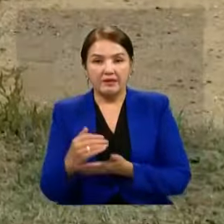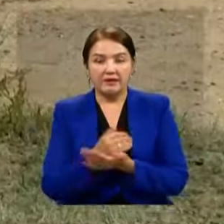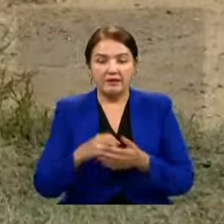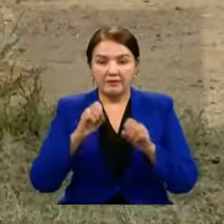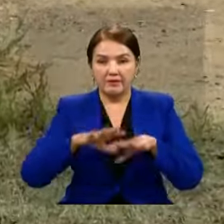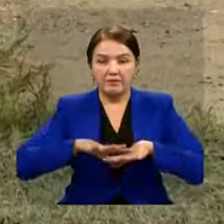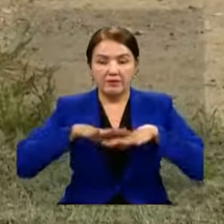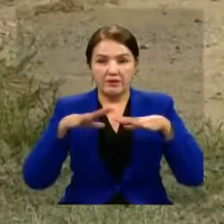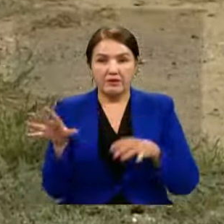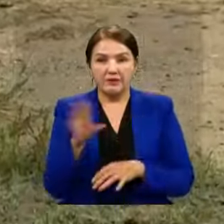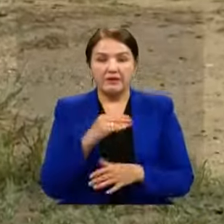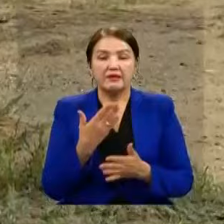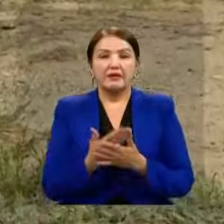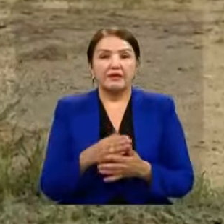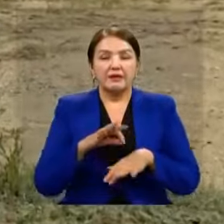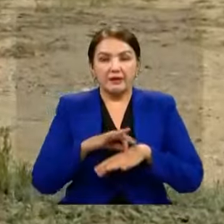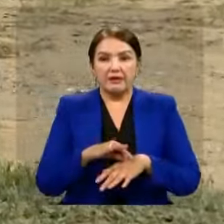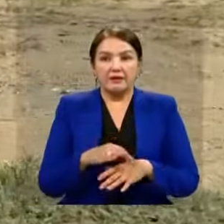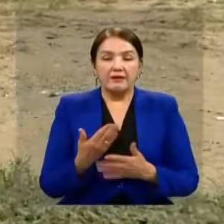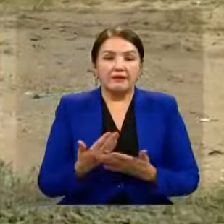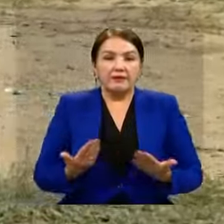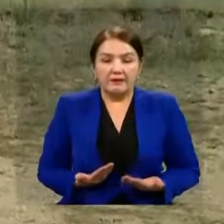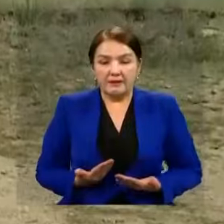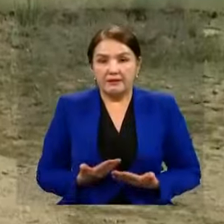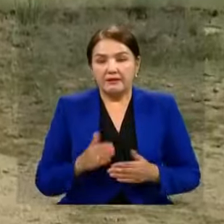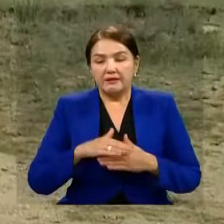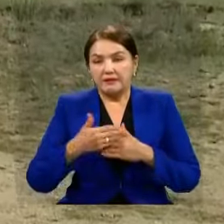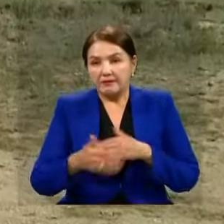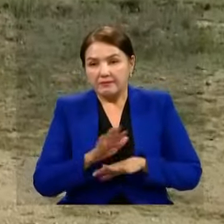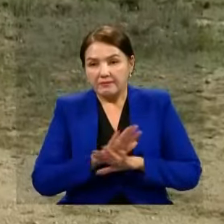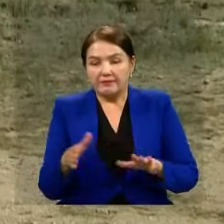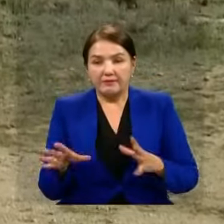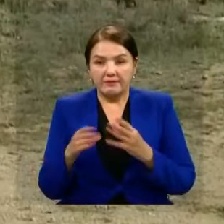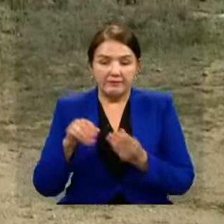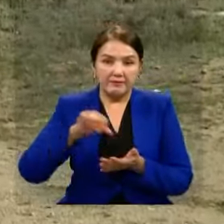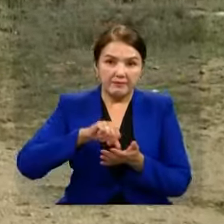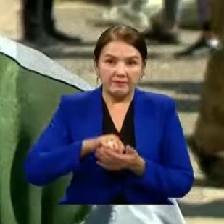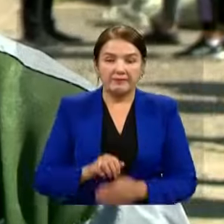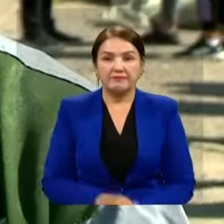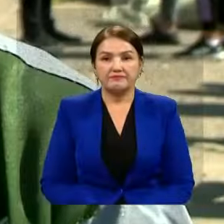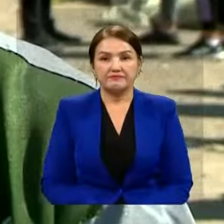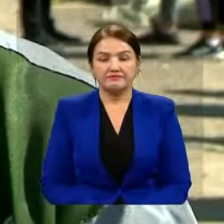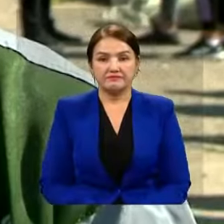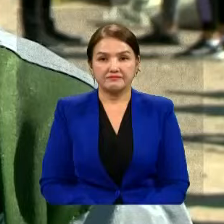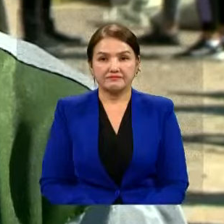мусора больше остальных. Организаторы, в свою очередь, призывают жителей не оставаться в стороне и принимать участие в эко-акции.